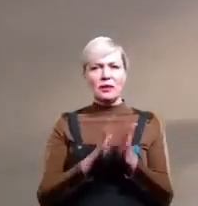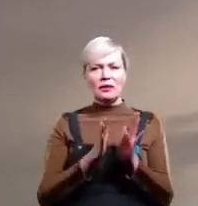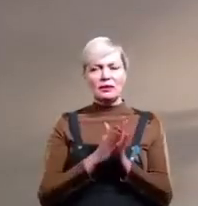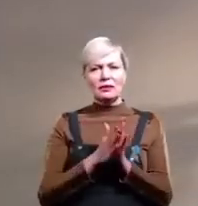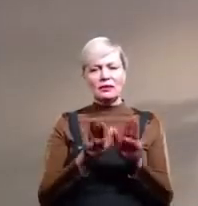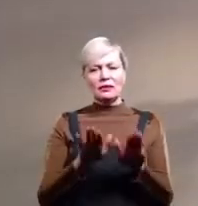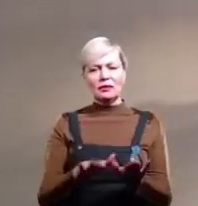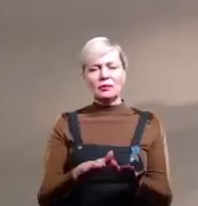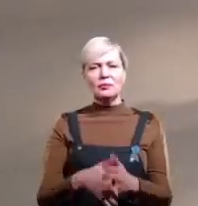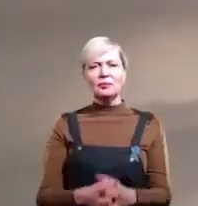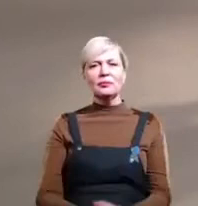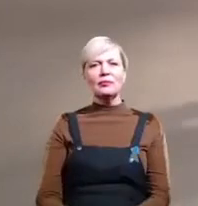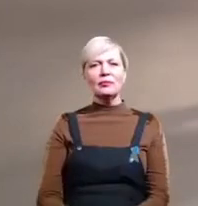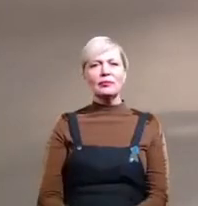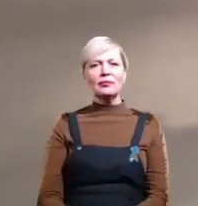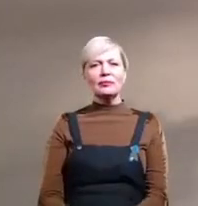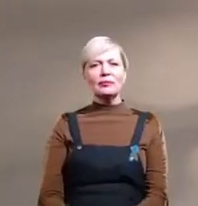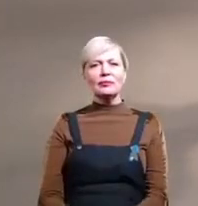Наташ,